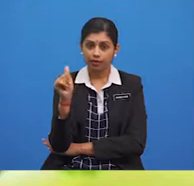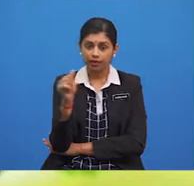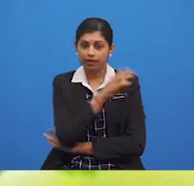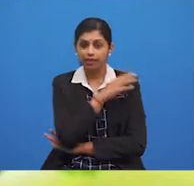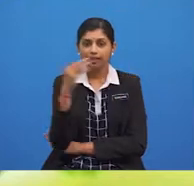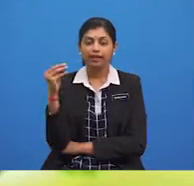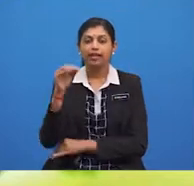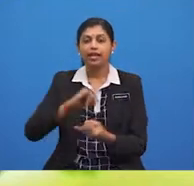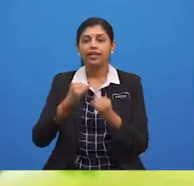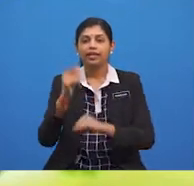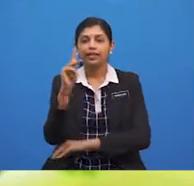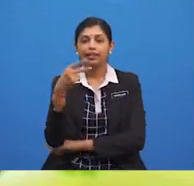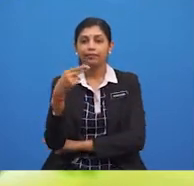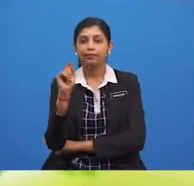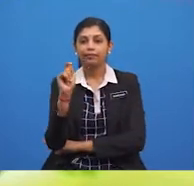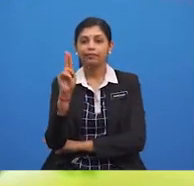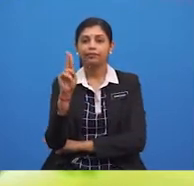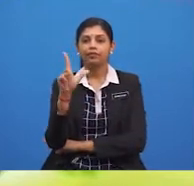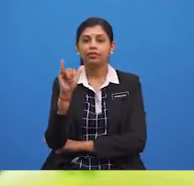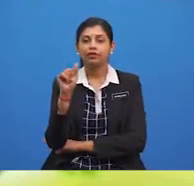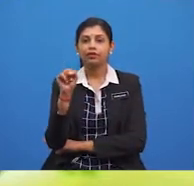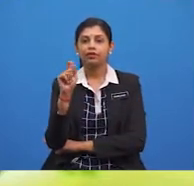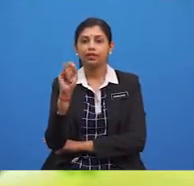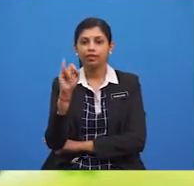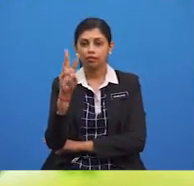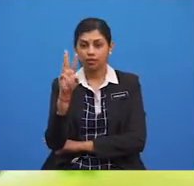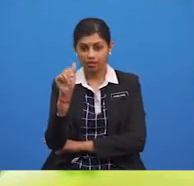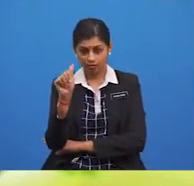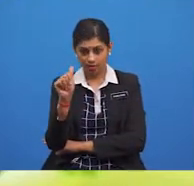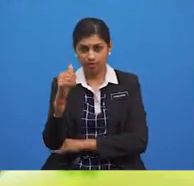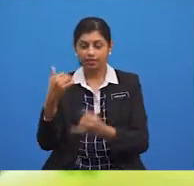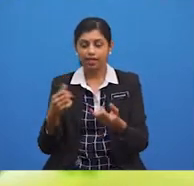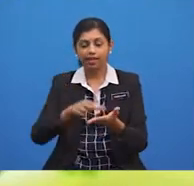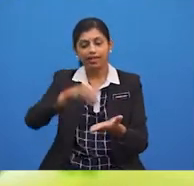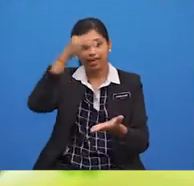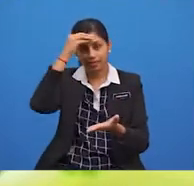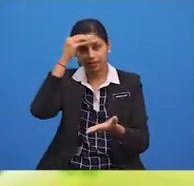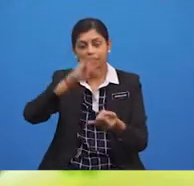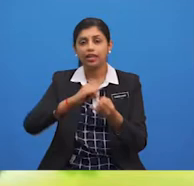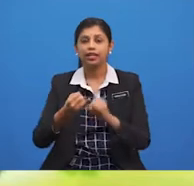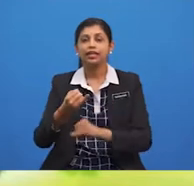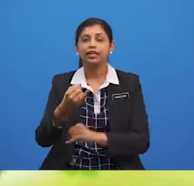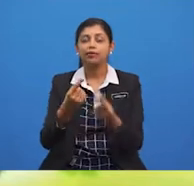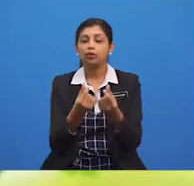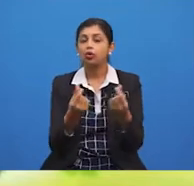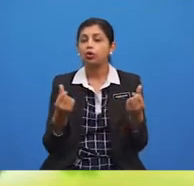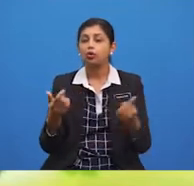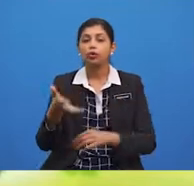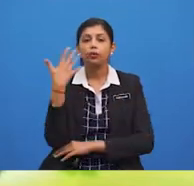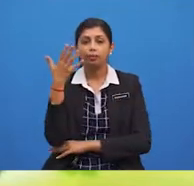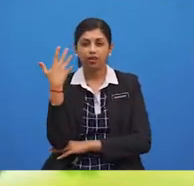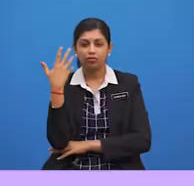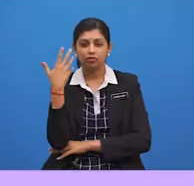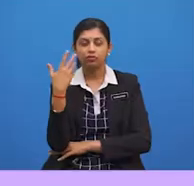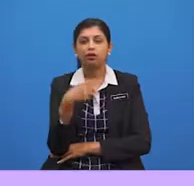panas. Iklim gurun panas merupakan iklim yang panas dan kering sepanjang